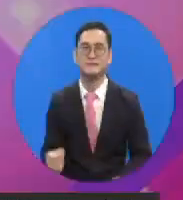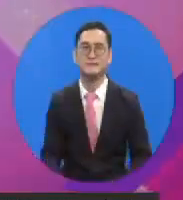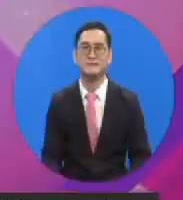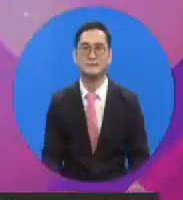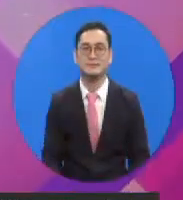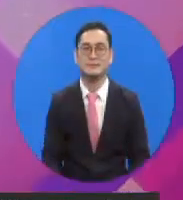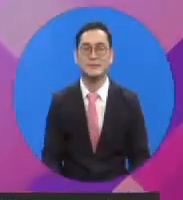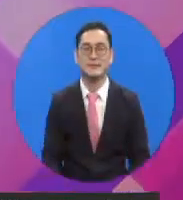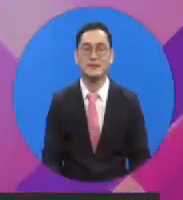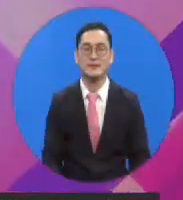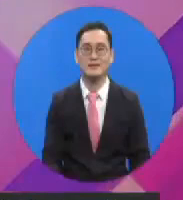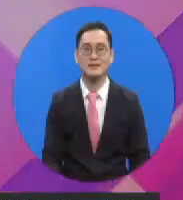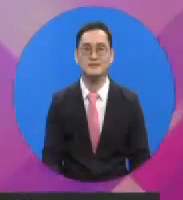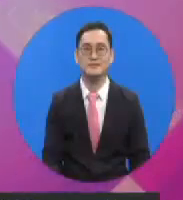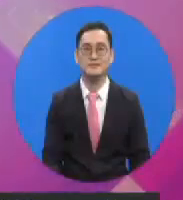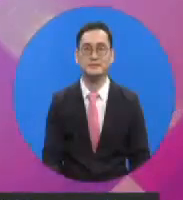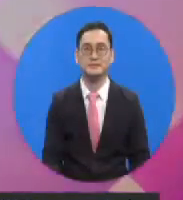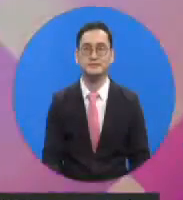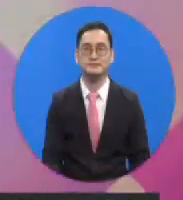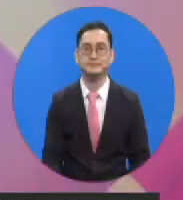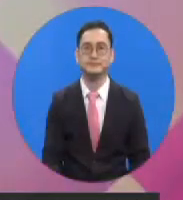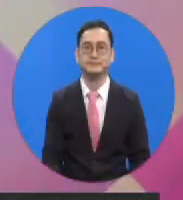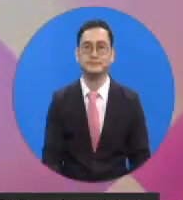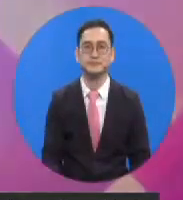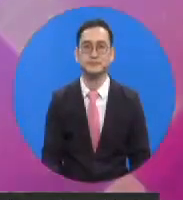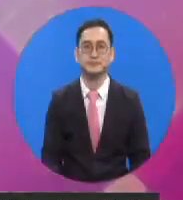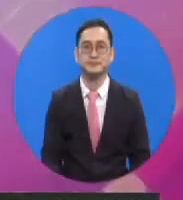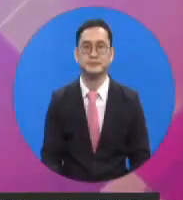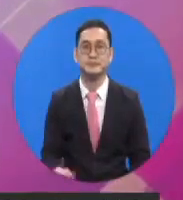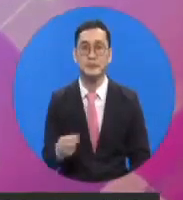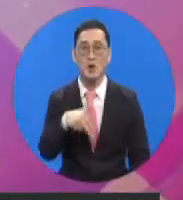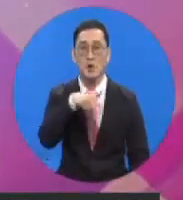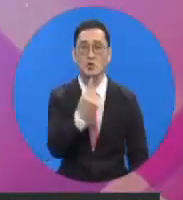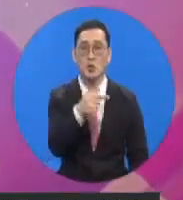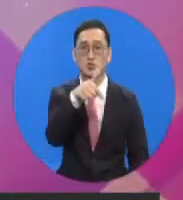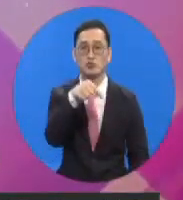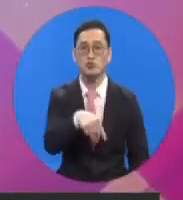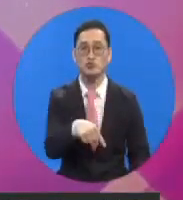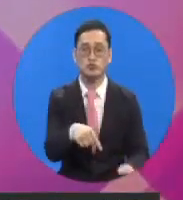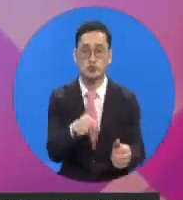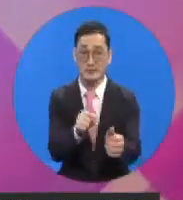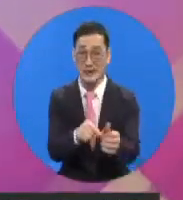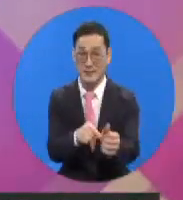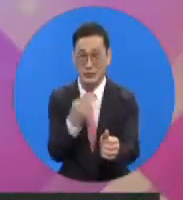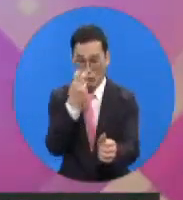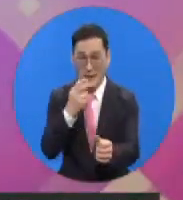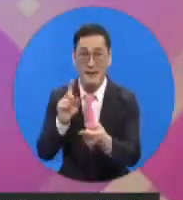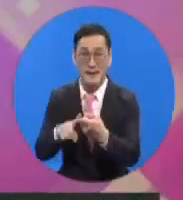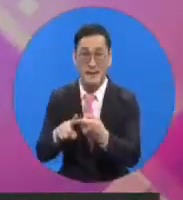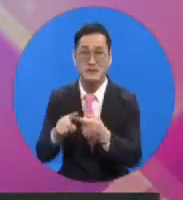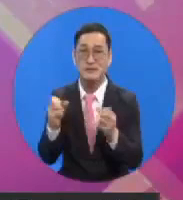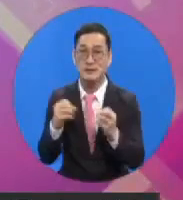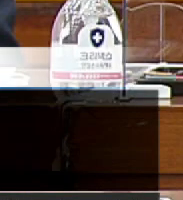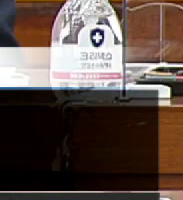그런가 하면 어제 국감 질의 과정에서 조국 전 장관을 수사하는 것과 관련된 언급도 있었습니다. 들어보시죠.